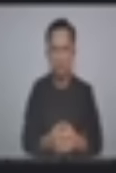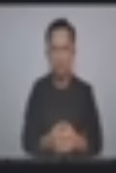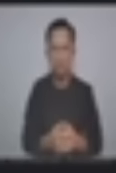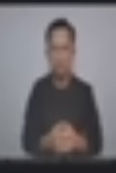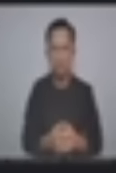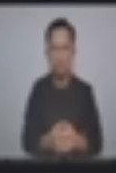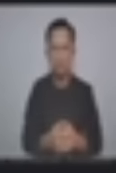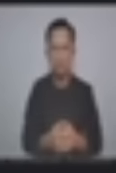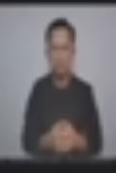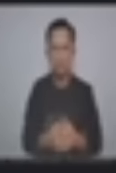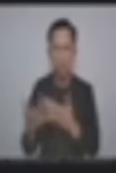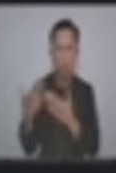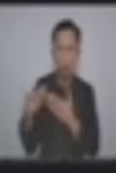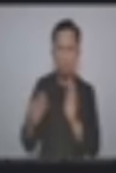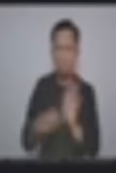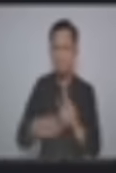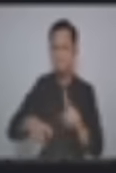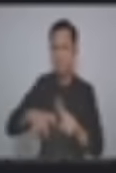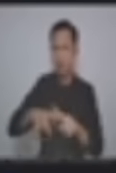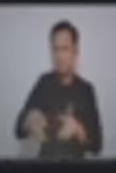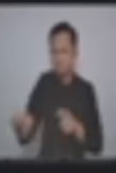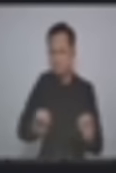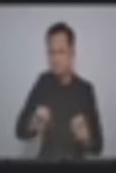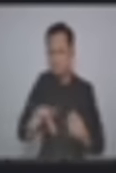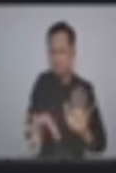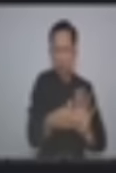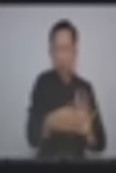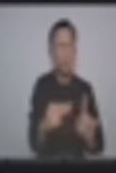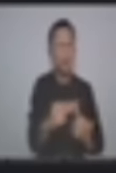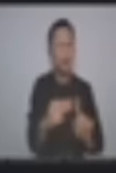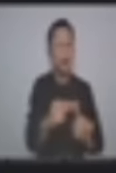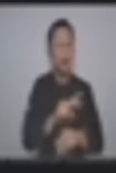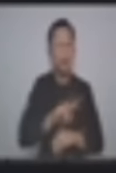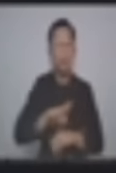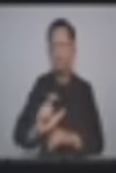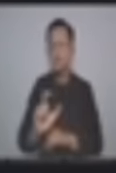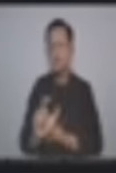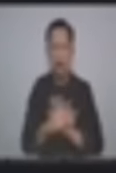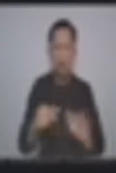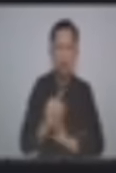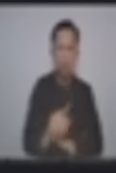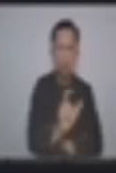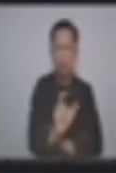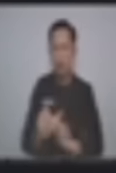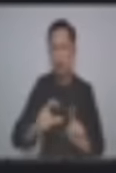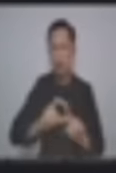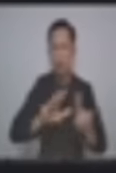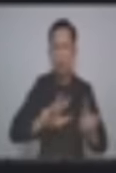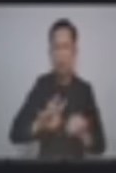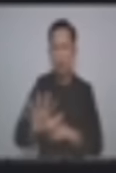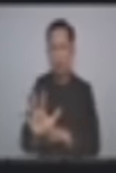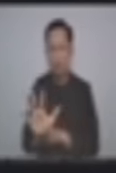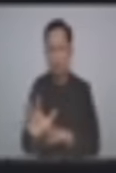konteks kewenangan Mahkamah Konstitusi sebagai sebagaimana diatur dalam pasal 24c ayat 1 undang-undang Dasar